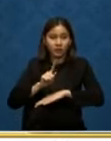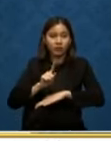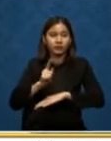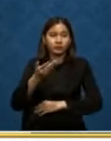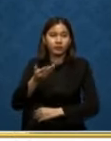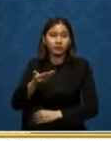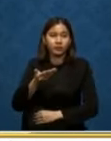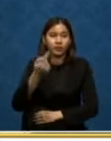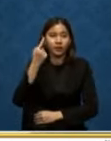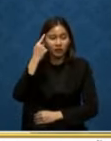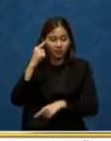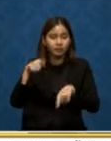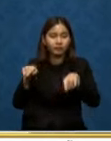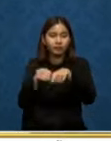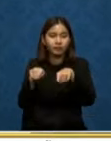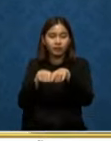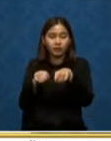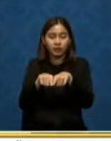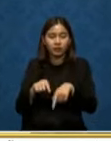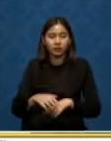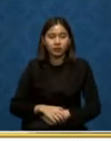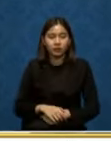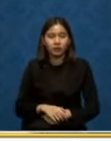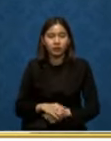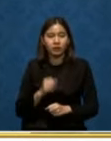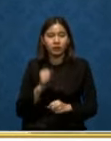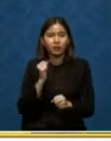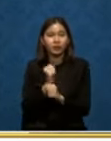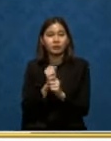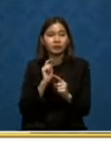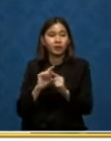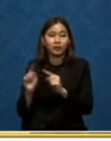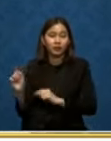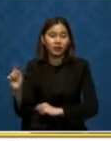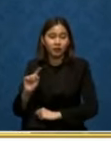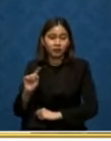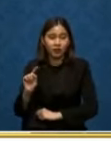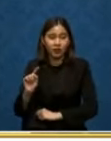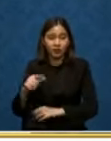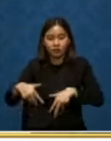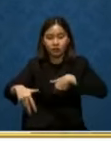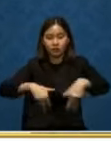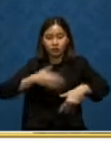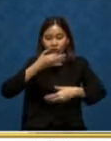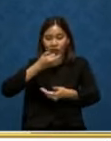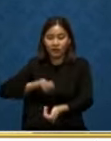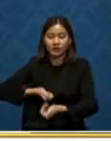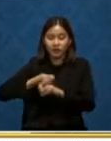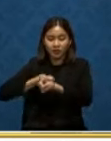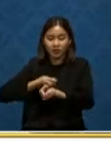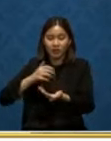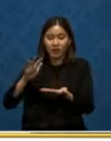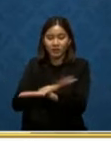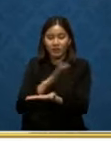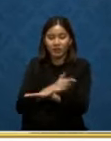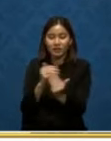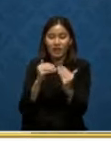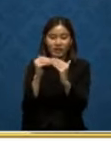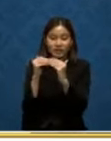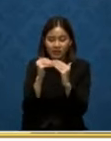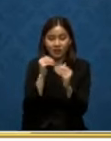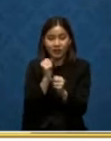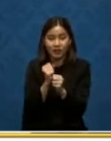เล็งเห็นเหมือนกับผมว่าเราทำกันยังไงก็แล้วแต่ให้พี่น้องชาวเกษตรกรได้มีเอกสารสิทธิ์ที่ดินทำ